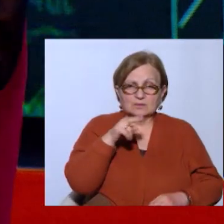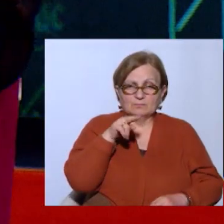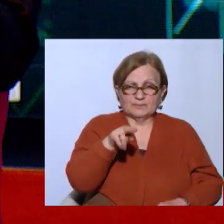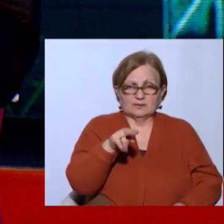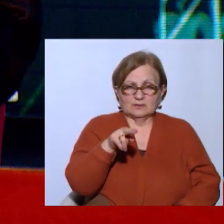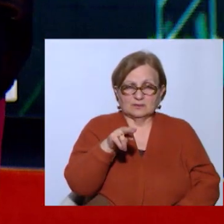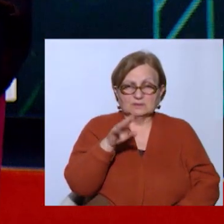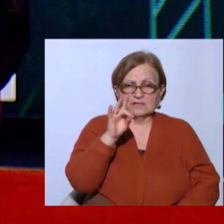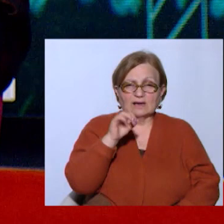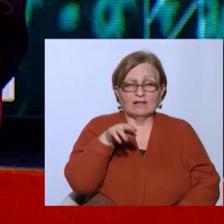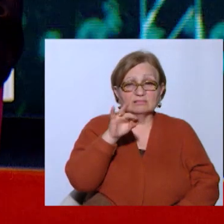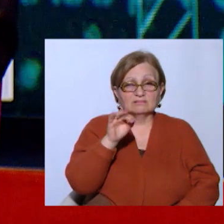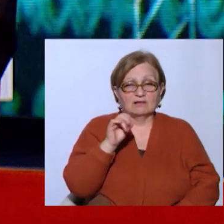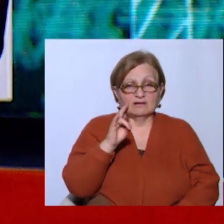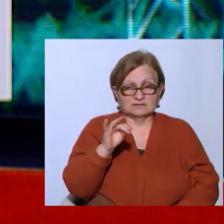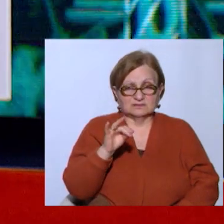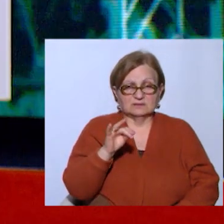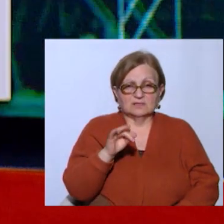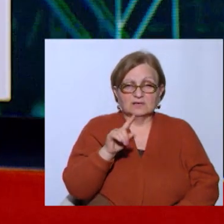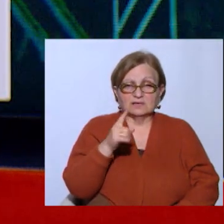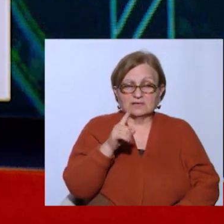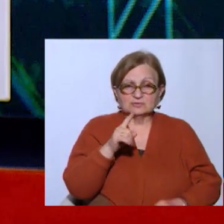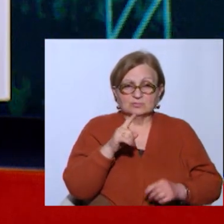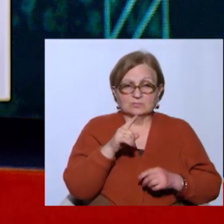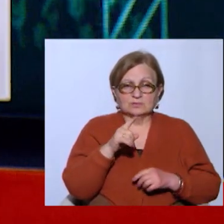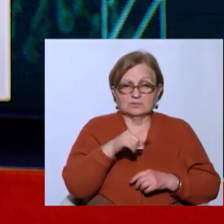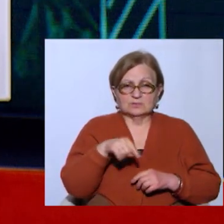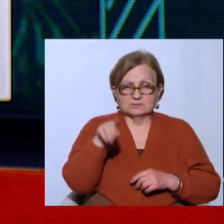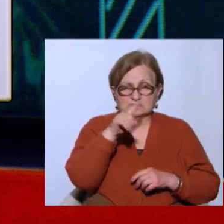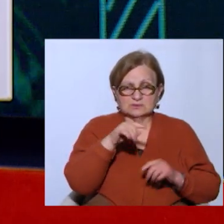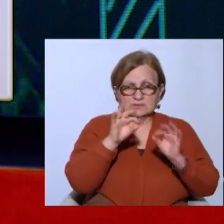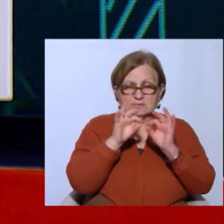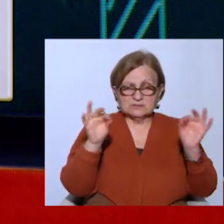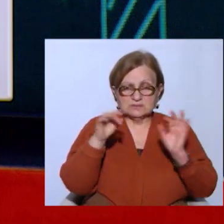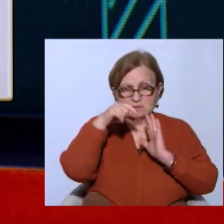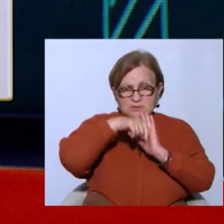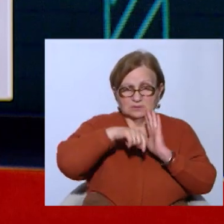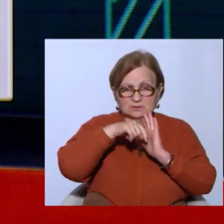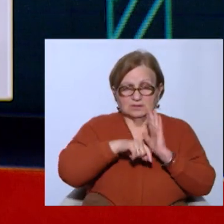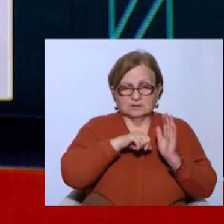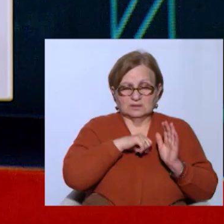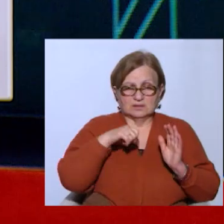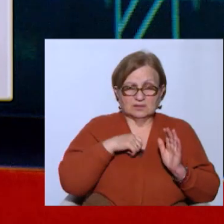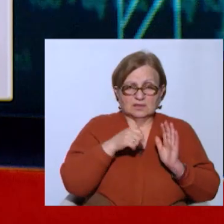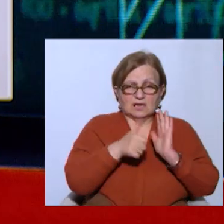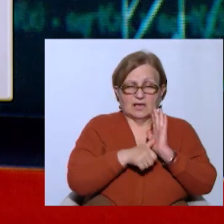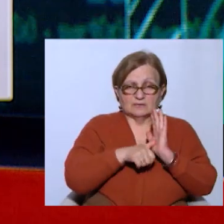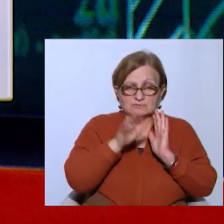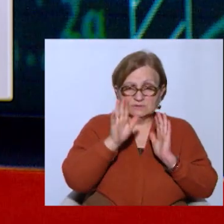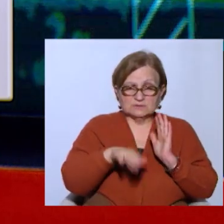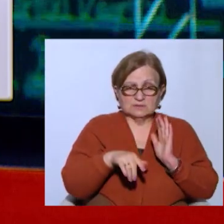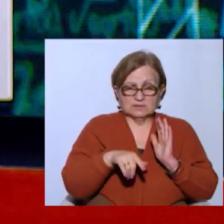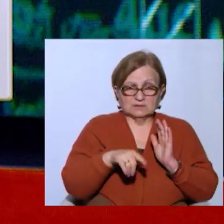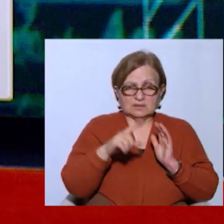2π რადიანი. მიხვდით ხომ რატომ შეესაბამება? ესე იგი, წრეწირის სიგრძეში თვითონ ეტევა 6 ცალი